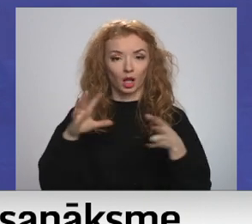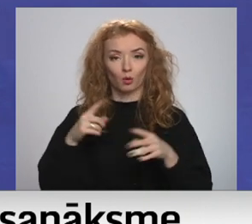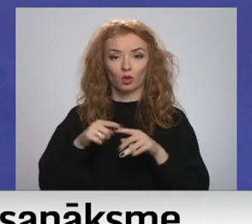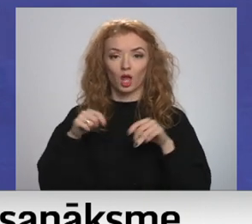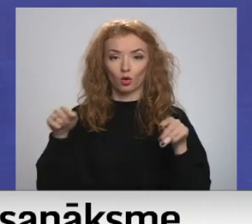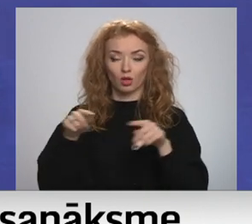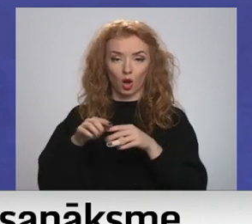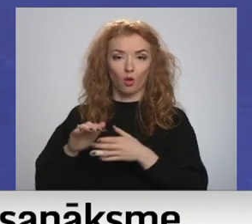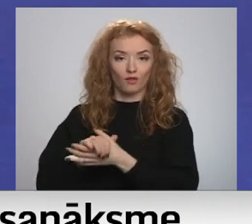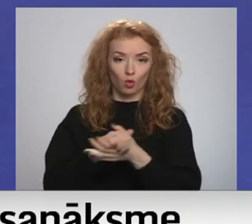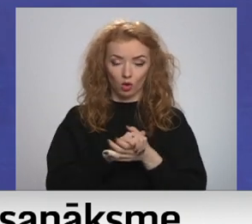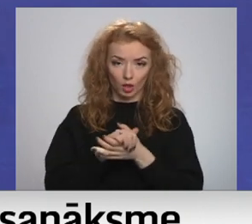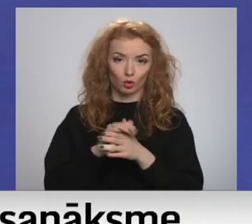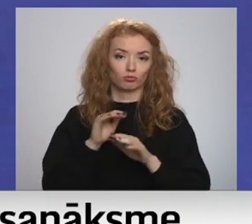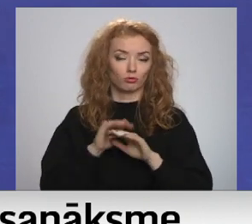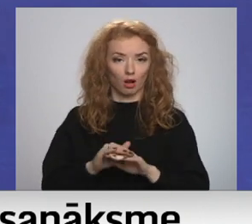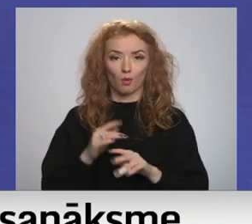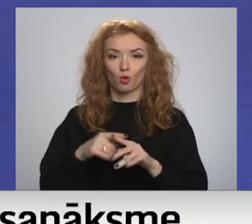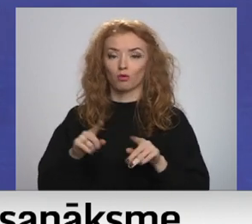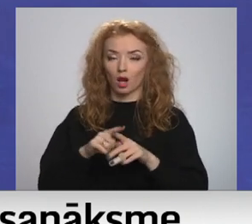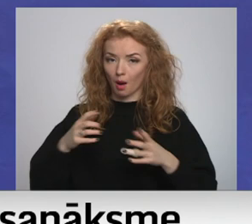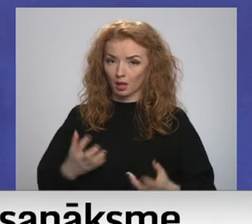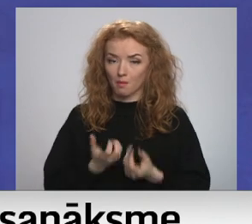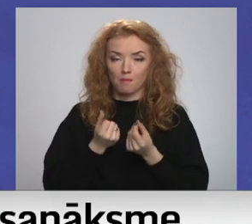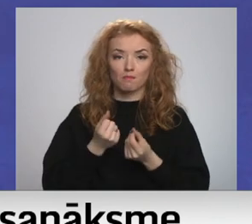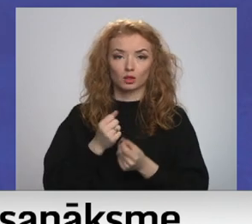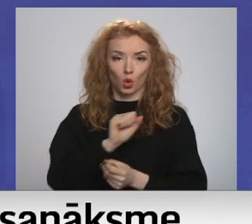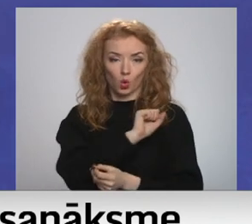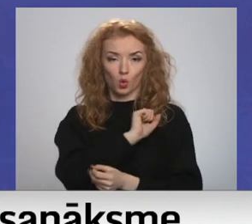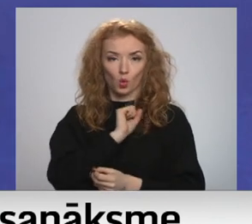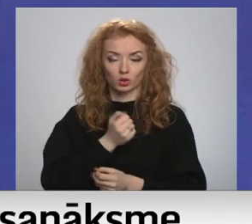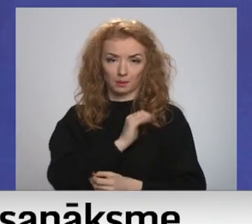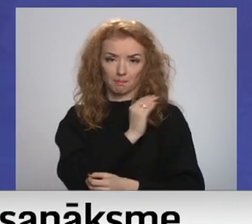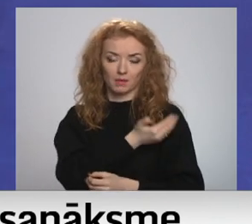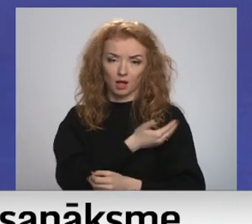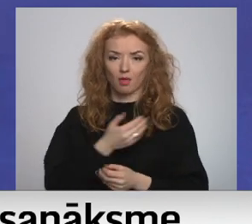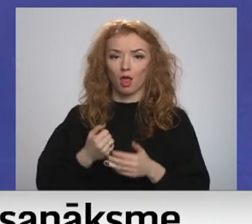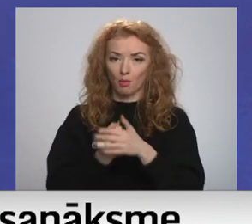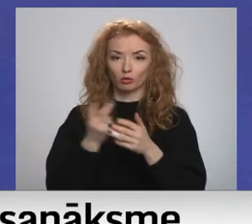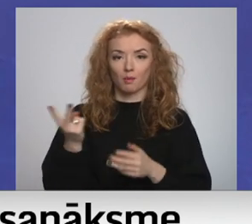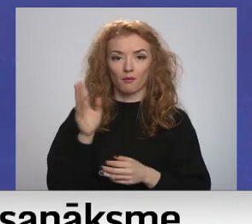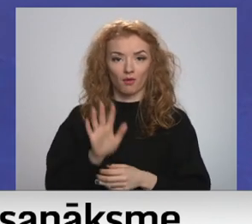vienotībai joprojām ir nemainīgs. Un joprojām apņemamies stiprināt mūsu atbalstu abām valstīm.